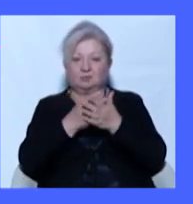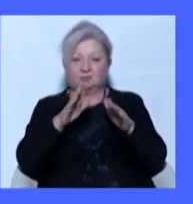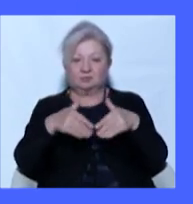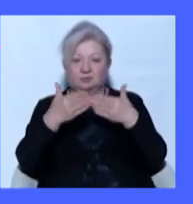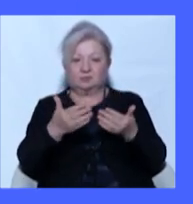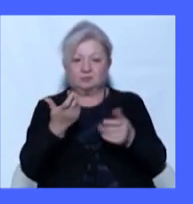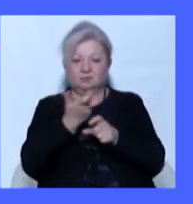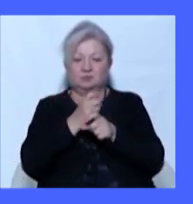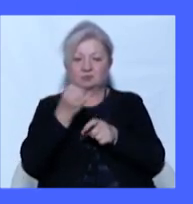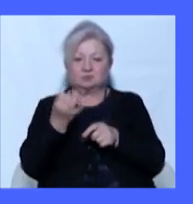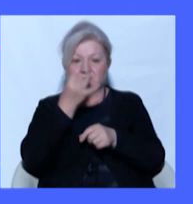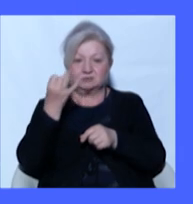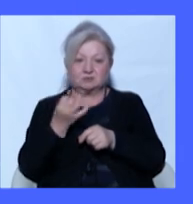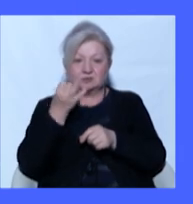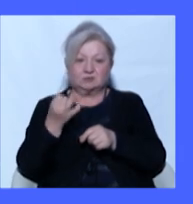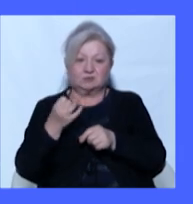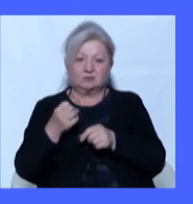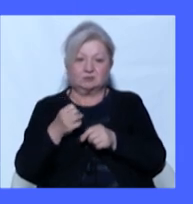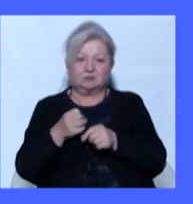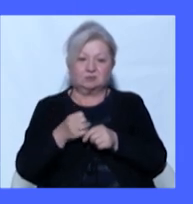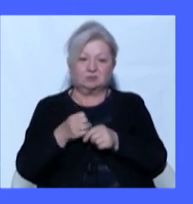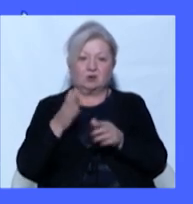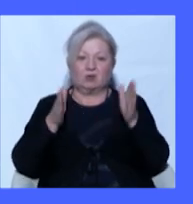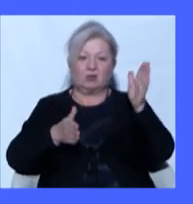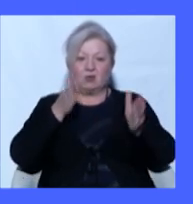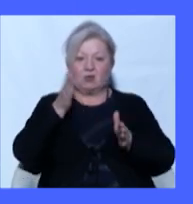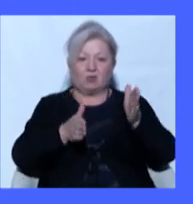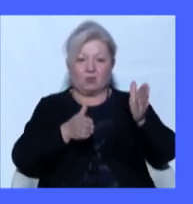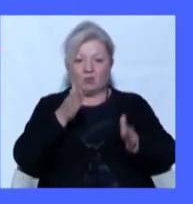მნიშვნელობა. აი ასეთნაირად.